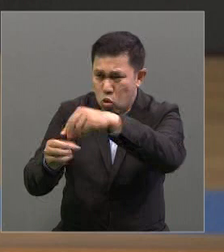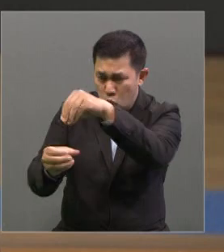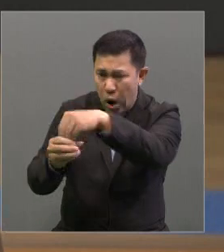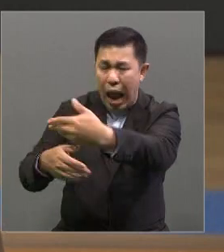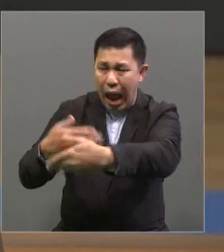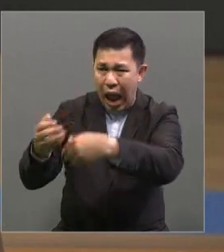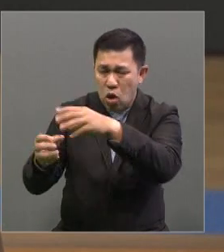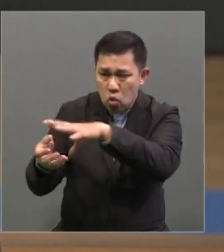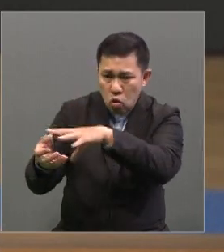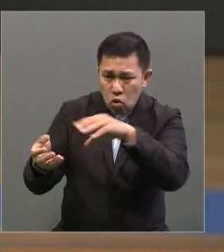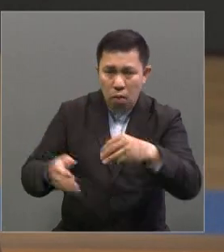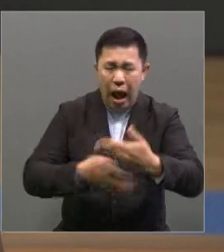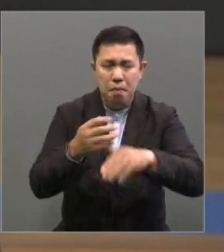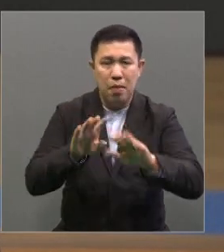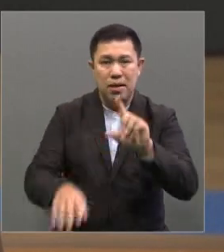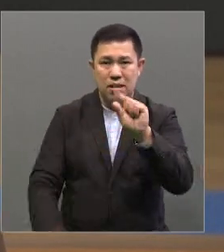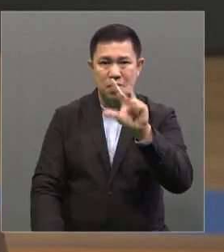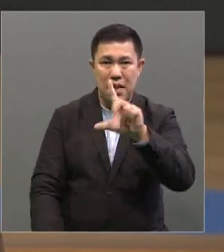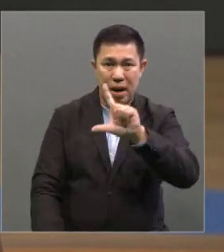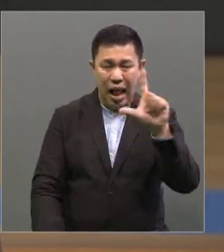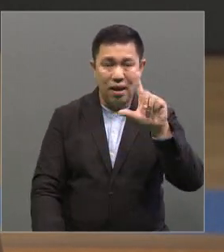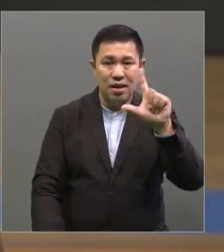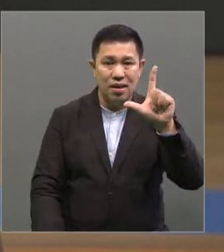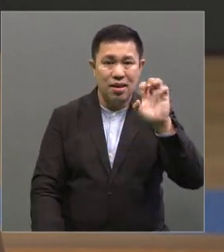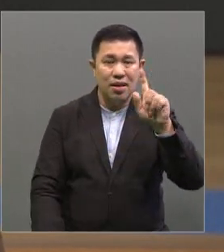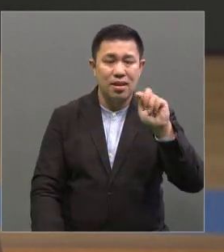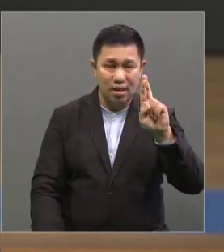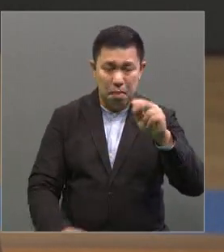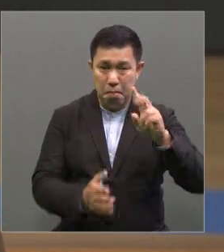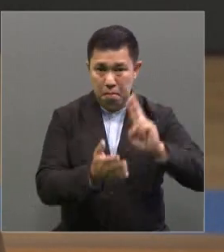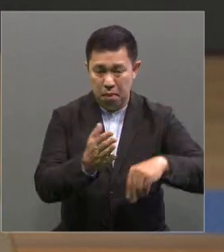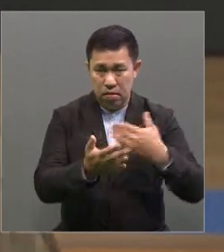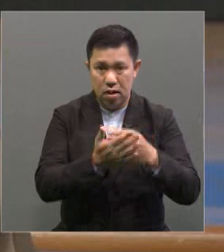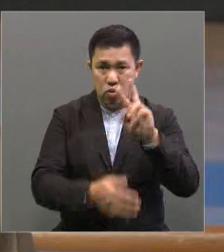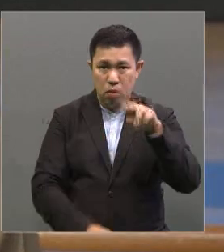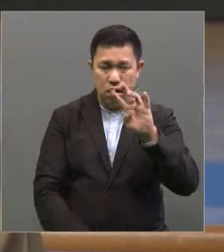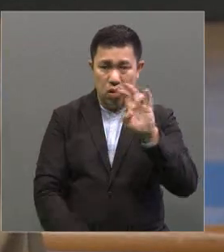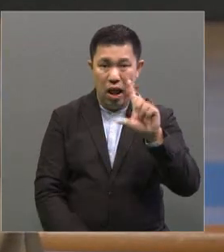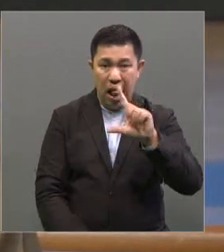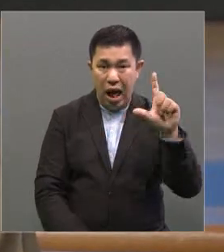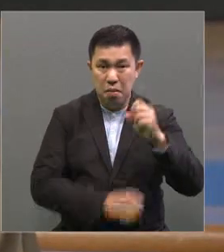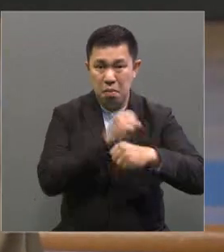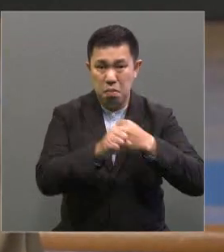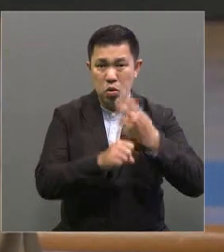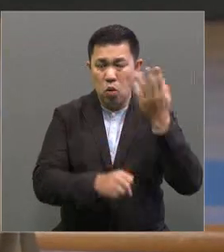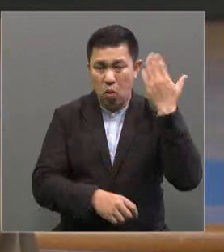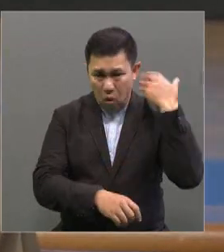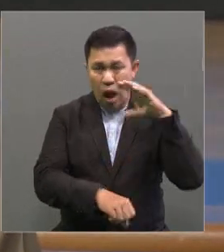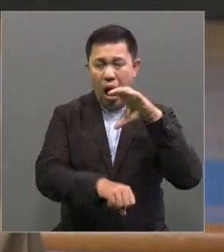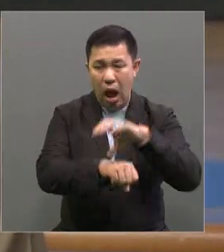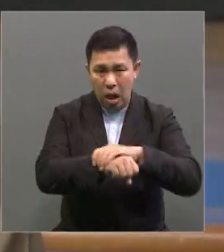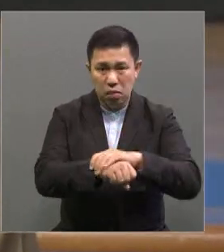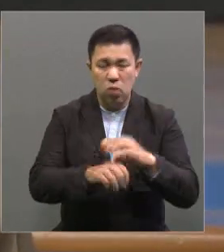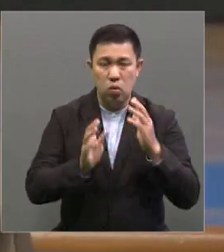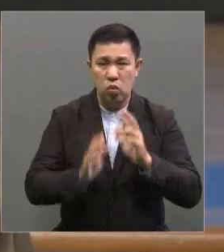ำเนินคดีในประมาณ23ล้านลิตรนะครับค่าปรับในมูลค่าสูงถึง 2,700 ล้านบาทอย่าง2ปีที่แล้วเนี่ยเราก็จับไป